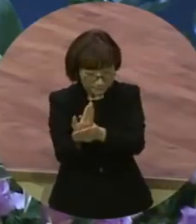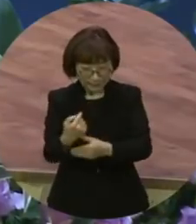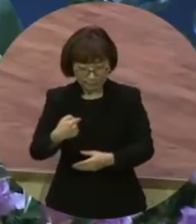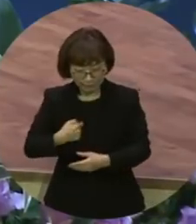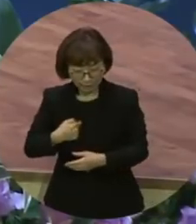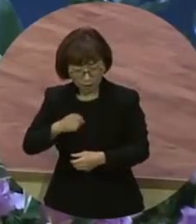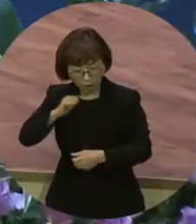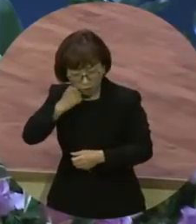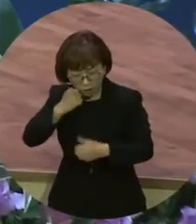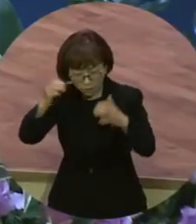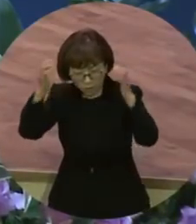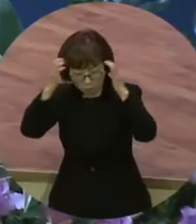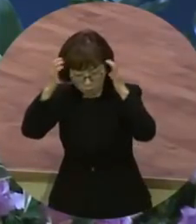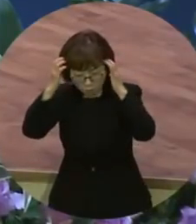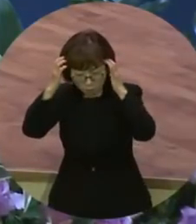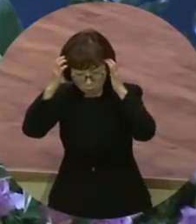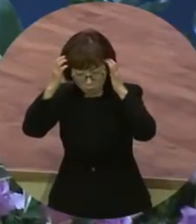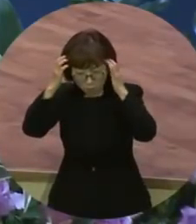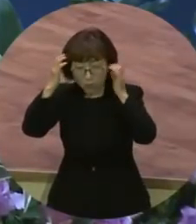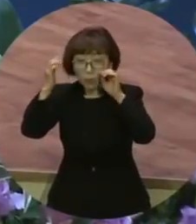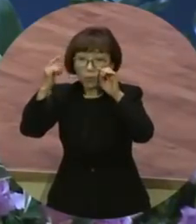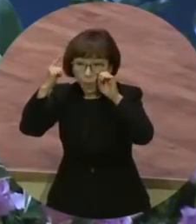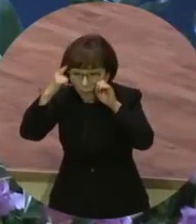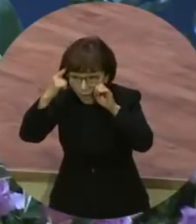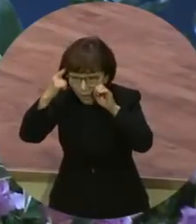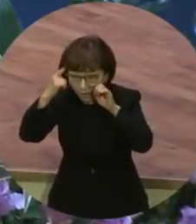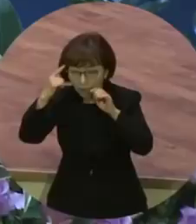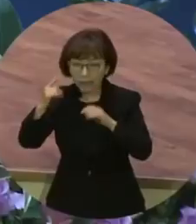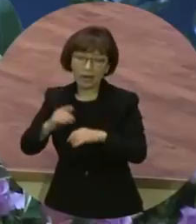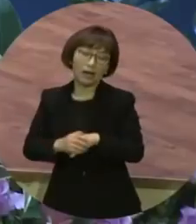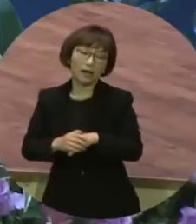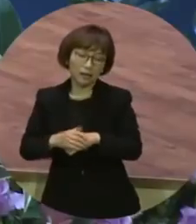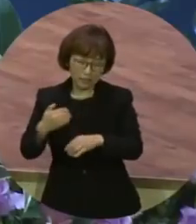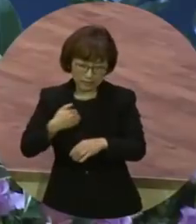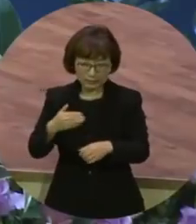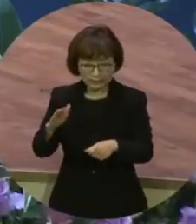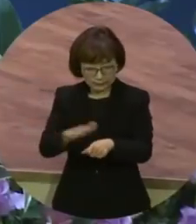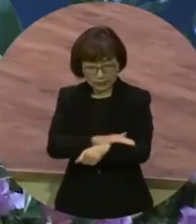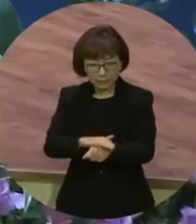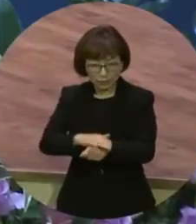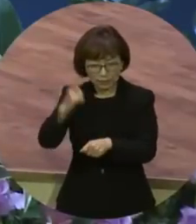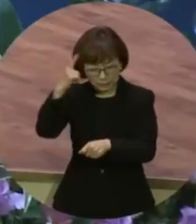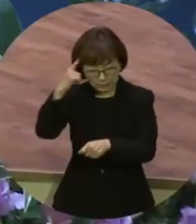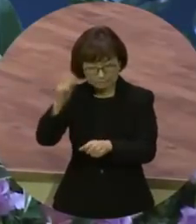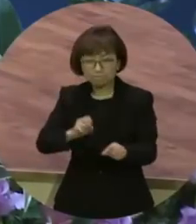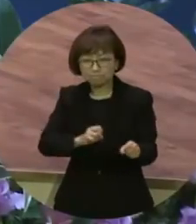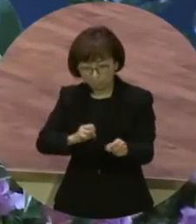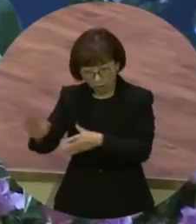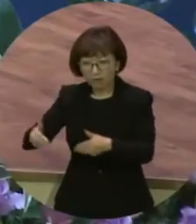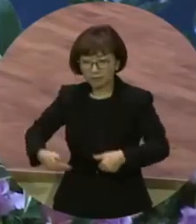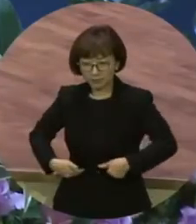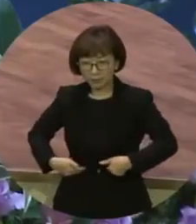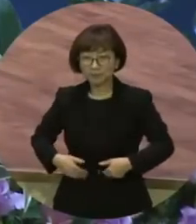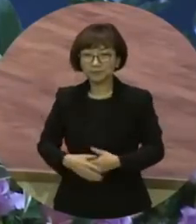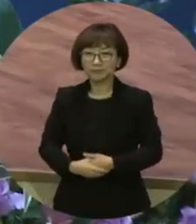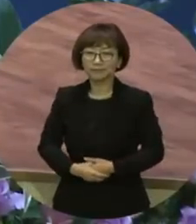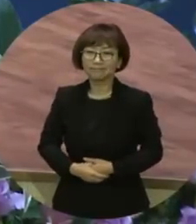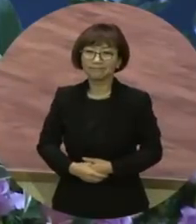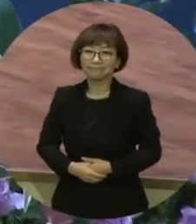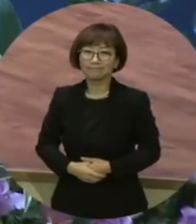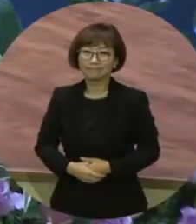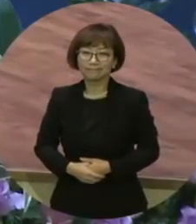뿌리 체질, 조금 돈 잘 버는 거 그게 성공이라고 생각하고 조금 좋은 거 먹고 좋은 집 사는